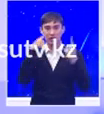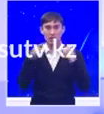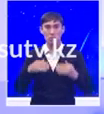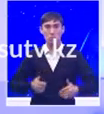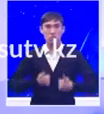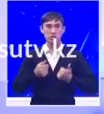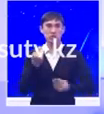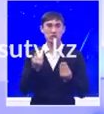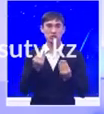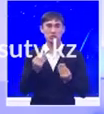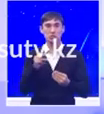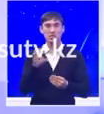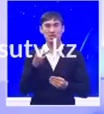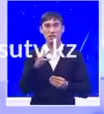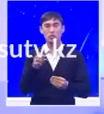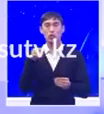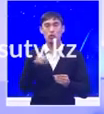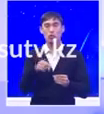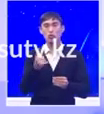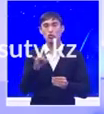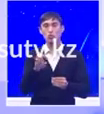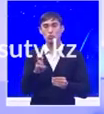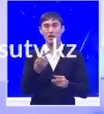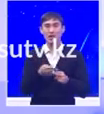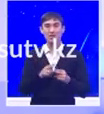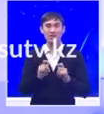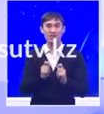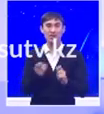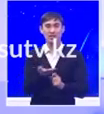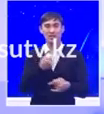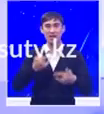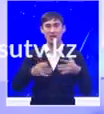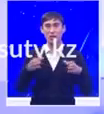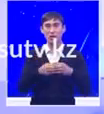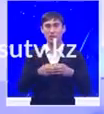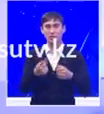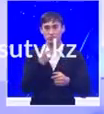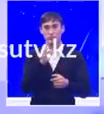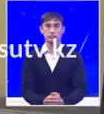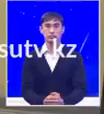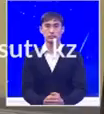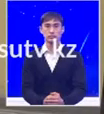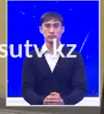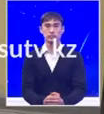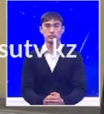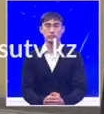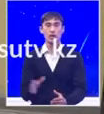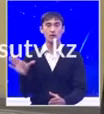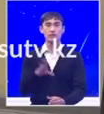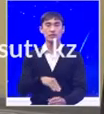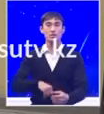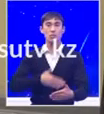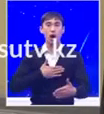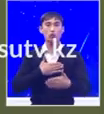серебряную кнопку youtube до этой награды нашей теле команде буквально рукой подать все самые актуальные